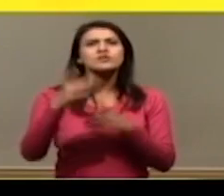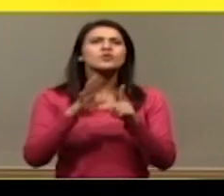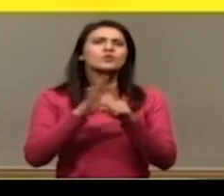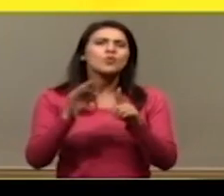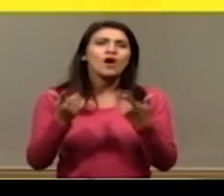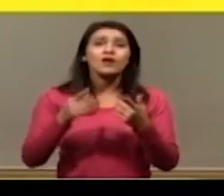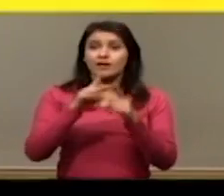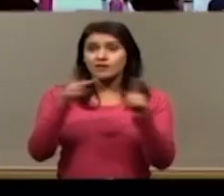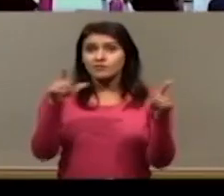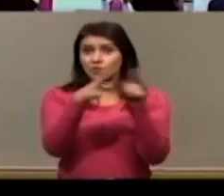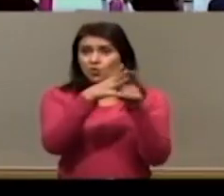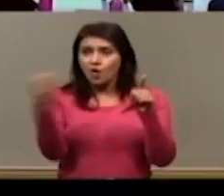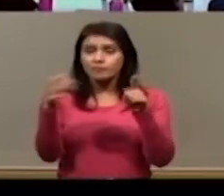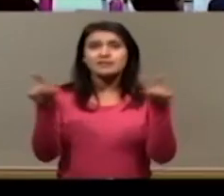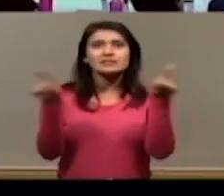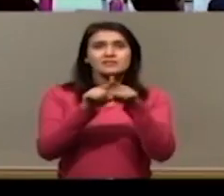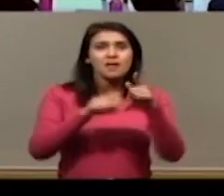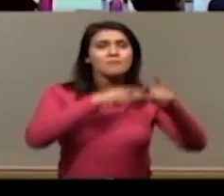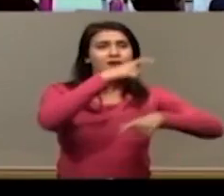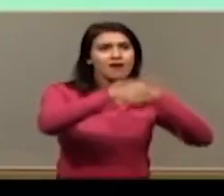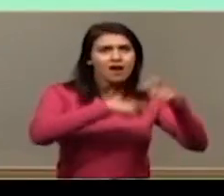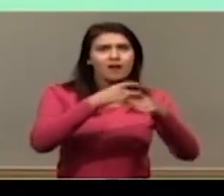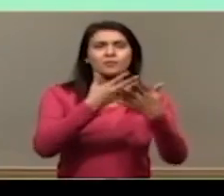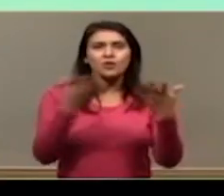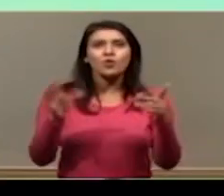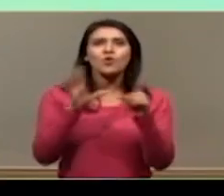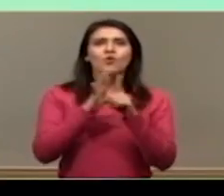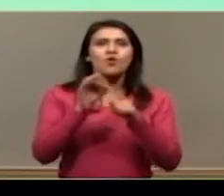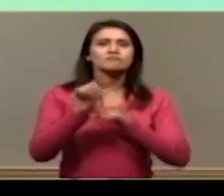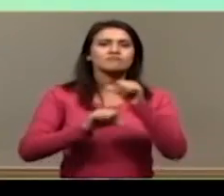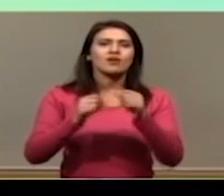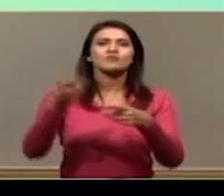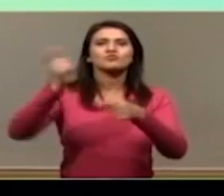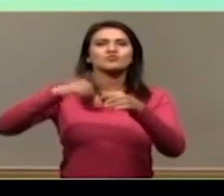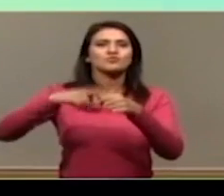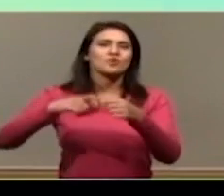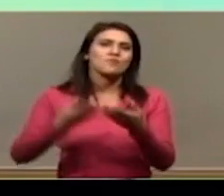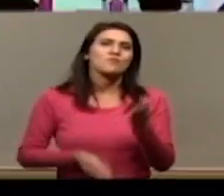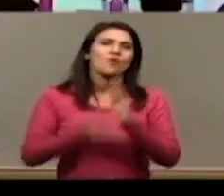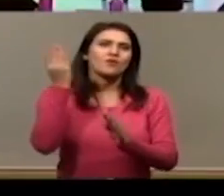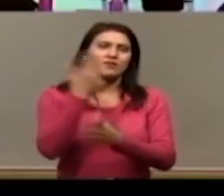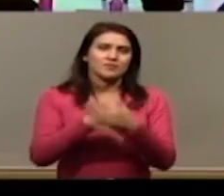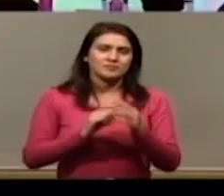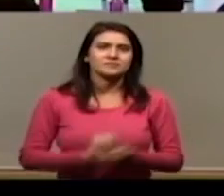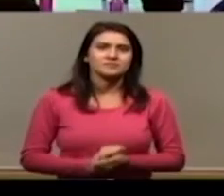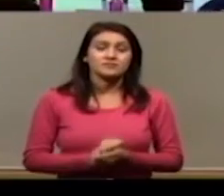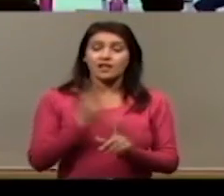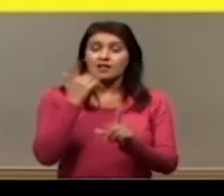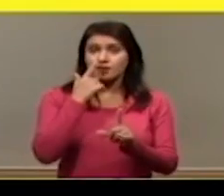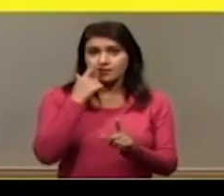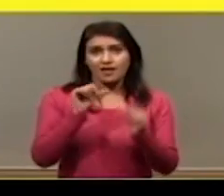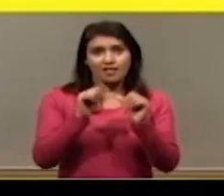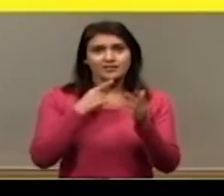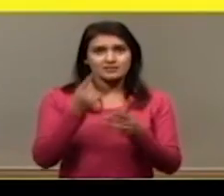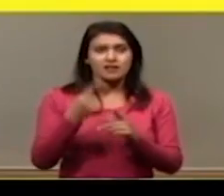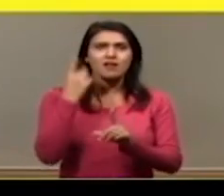जो कॉर्पोरेट्स हैं या सर्विस सेक्टर में और इनका दखल बढ़े? सो इन द लास्ट 5 years,